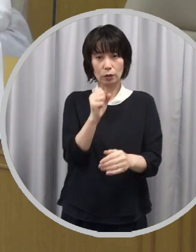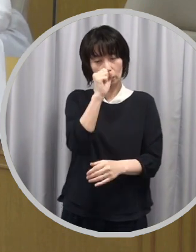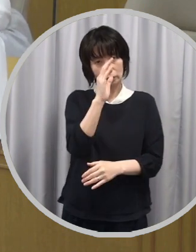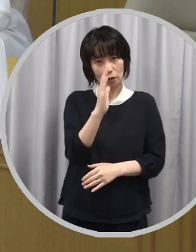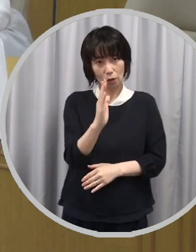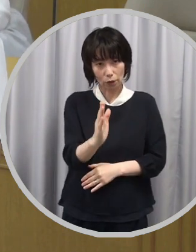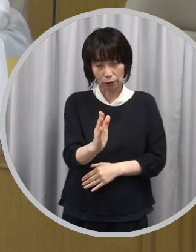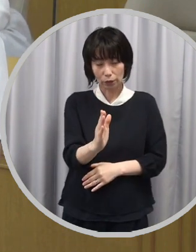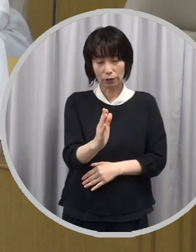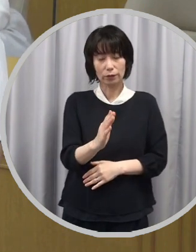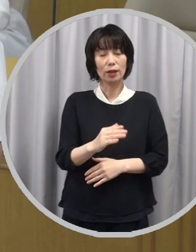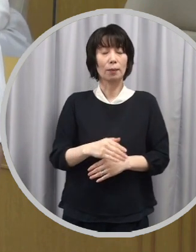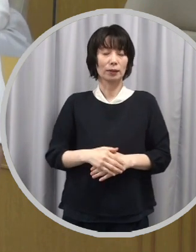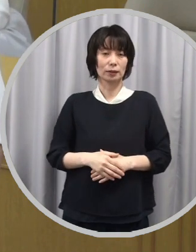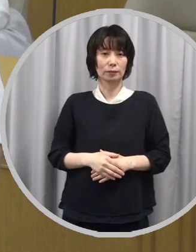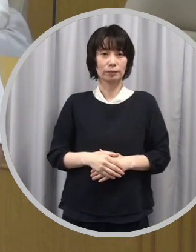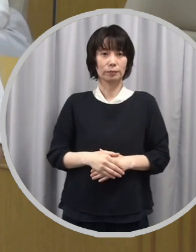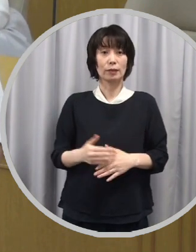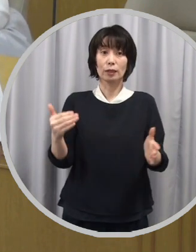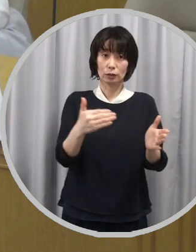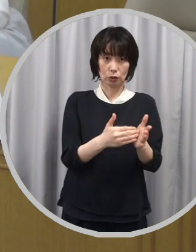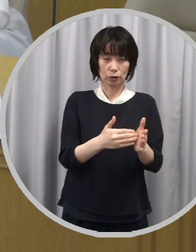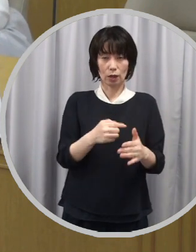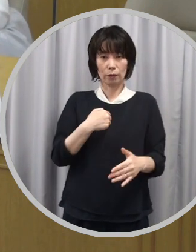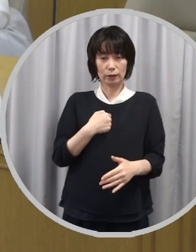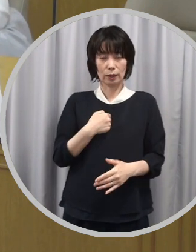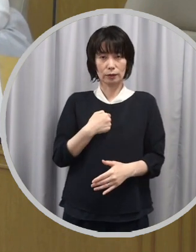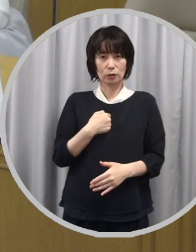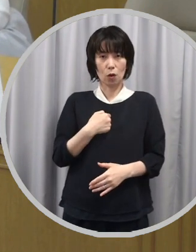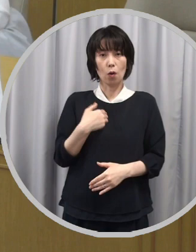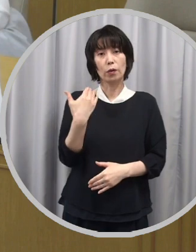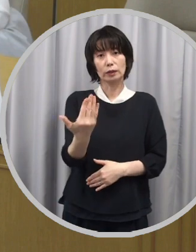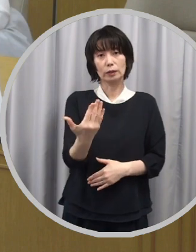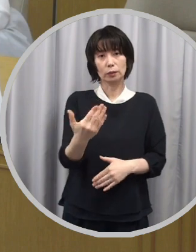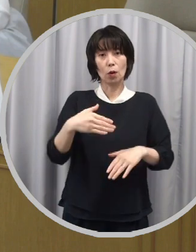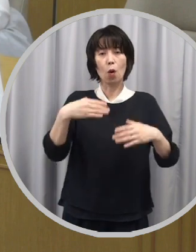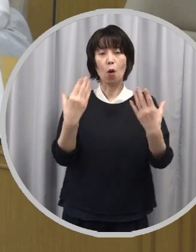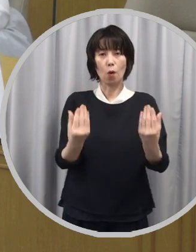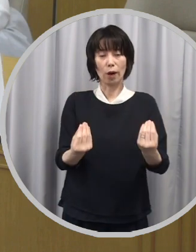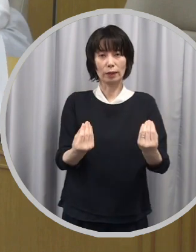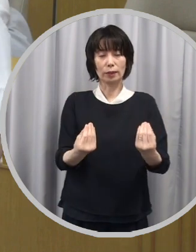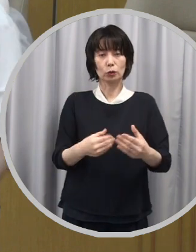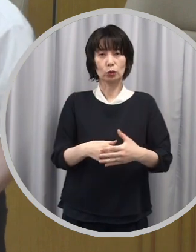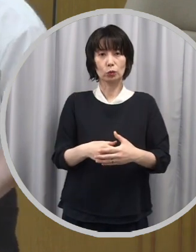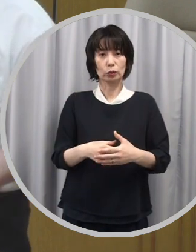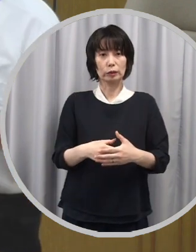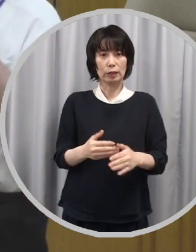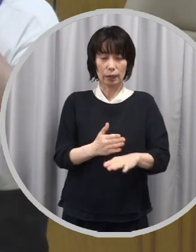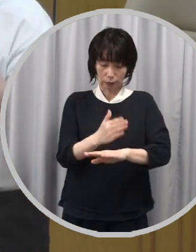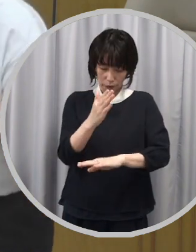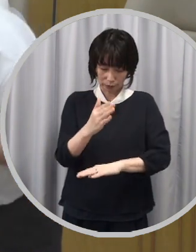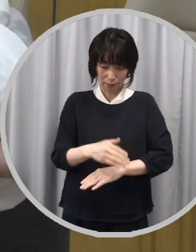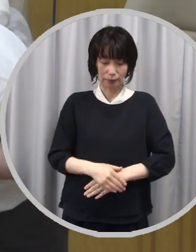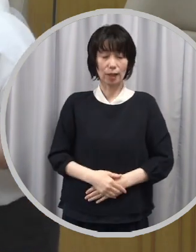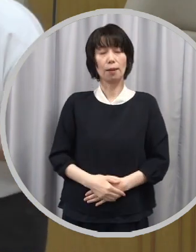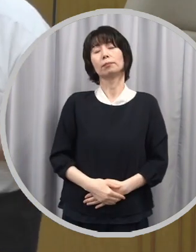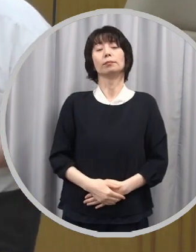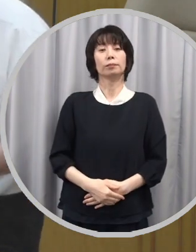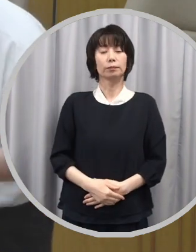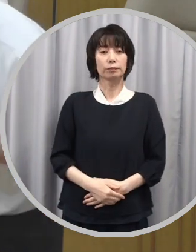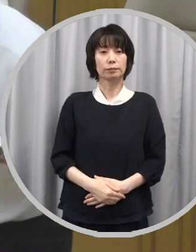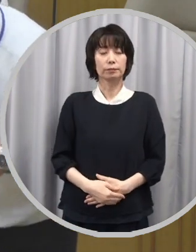いをいたしたいと思います。以上で私の質問を終わらせていただきます。ありがとうございました。